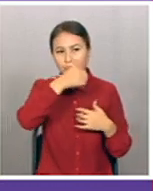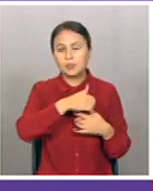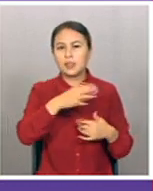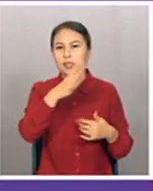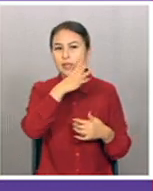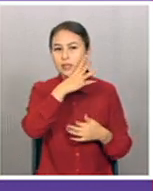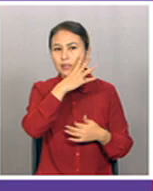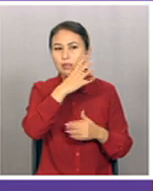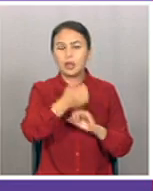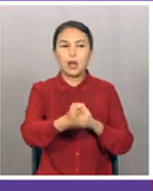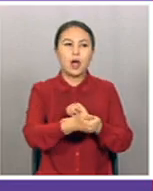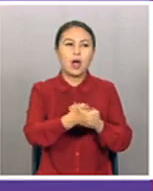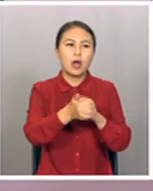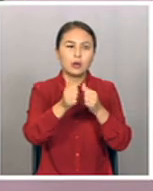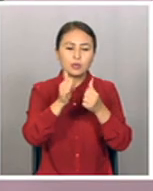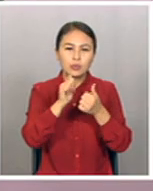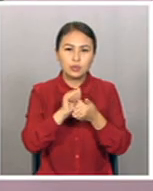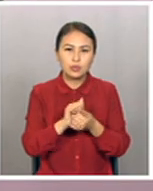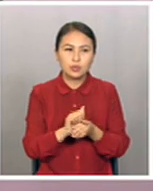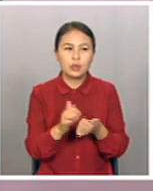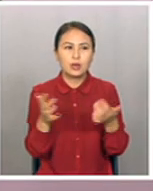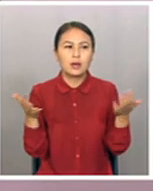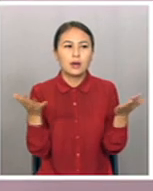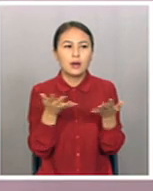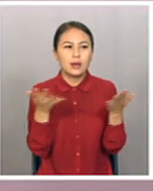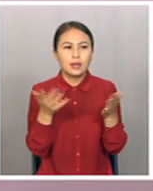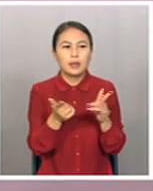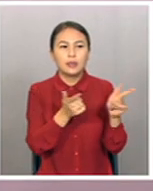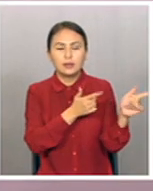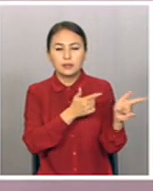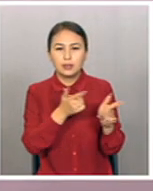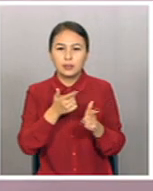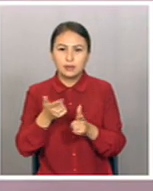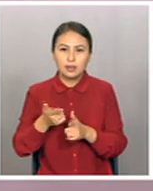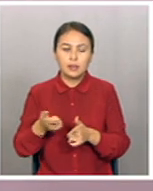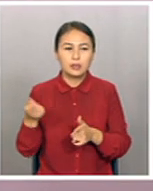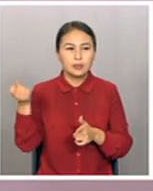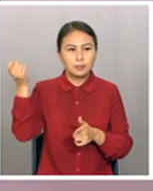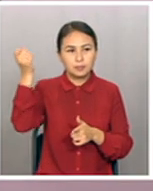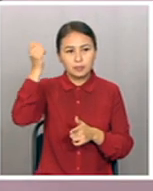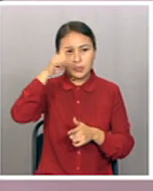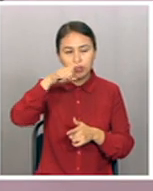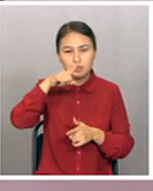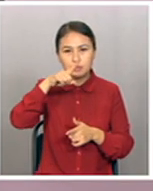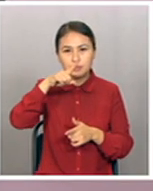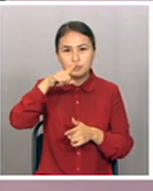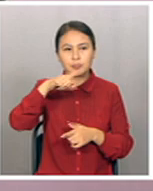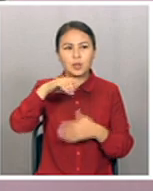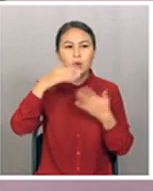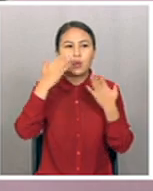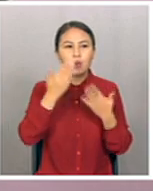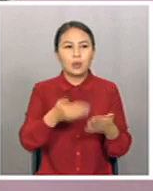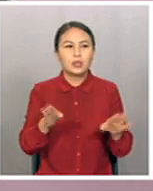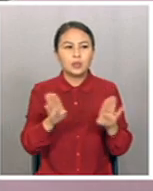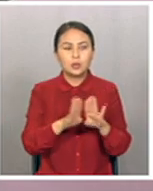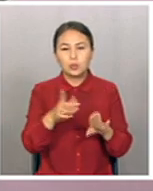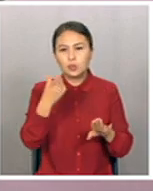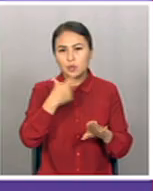жануарлардың жыл мезгілдерінің ауысуына қарай, олар қалай дайындалатынын